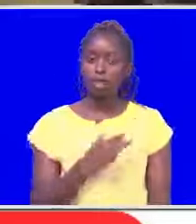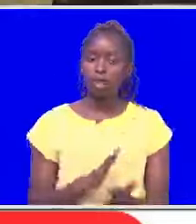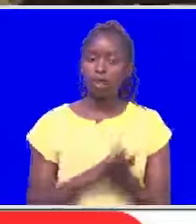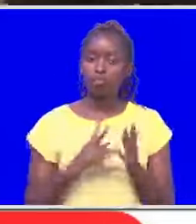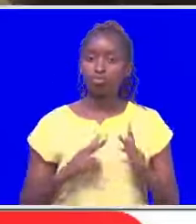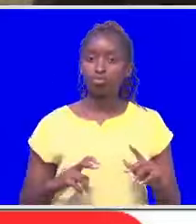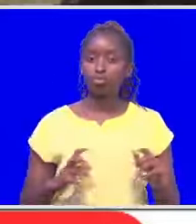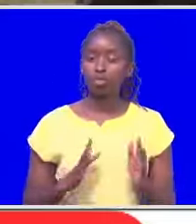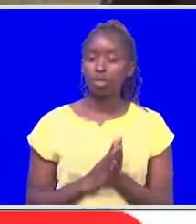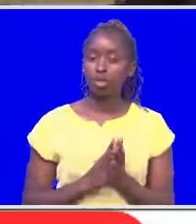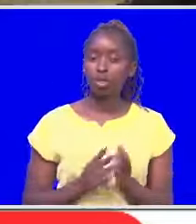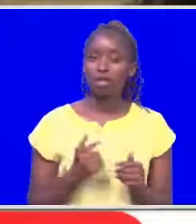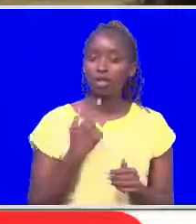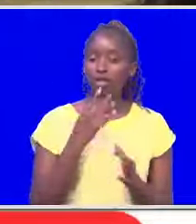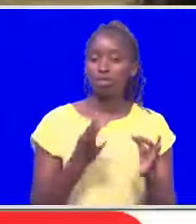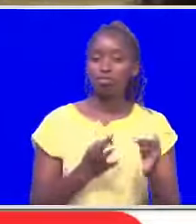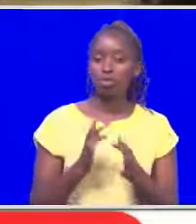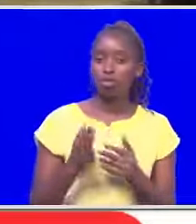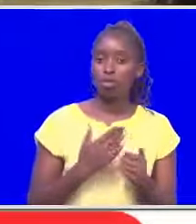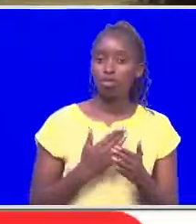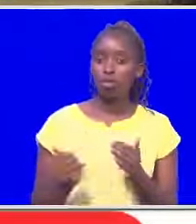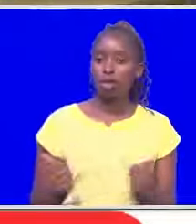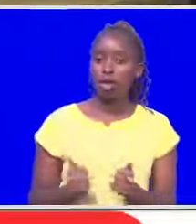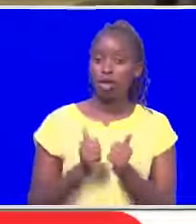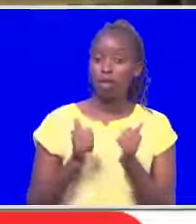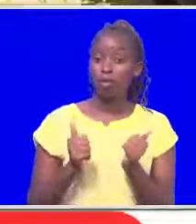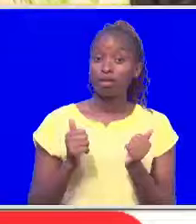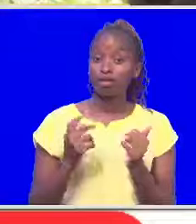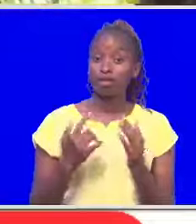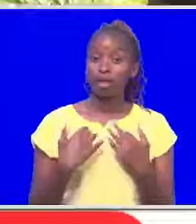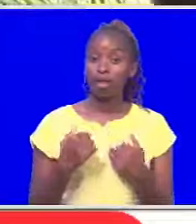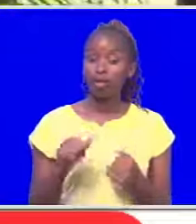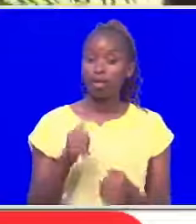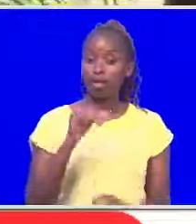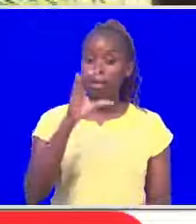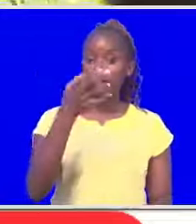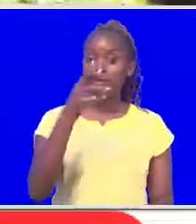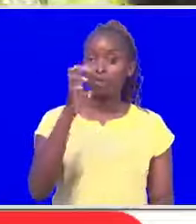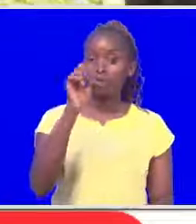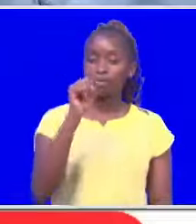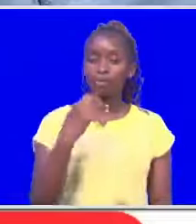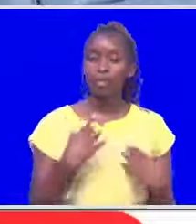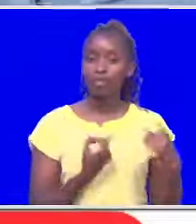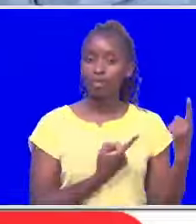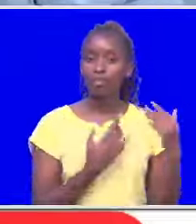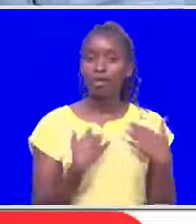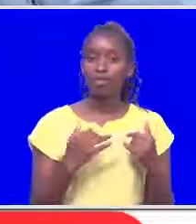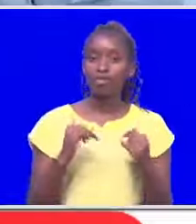kilichojiri. Kwa sasa Luteni Jenerali Charles Kahariri anasalia kushikilia wadhifa wa mkuu wa majeshi